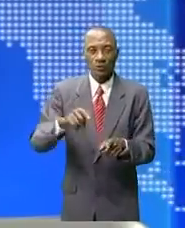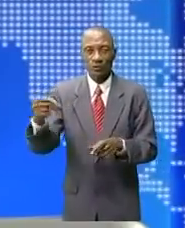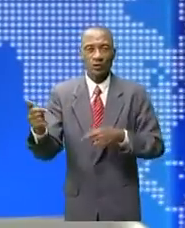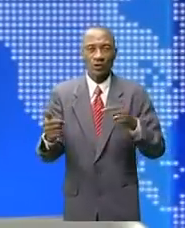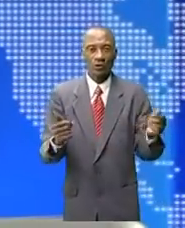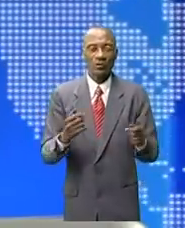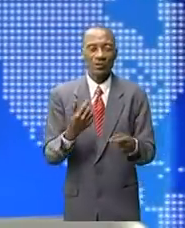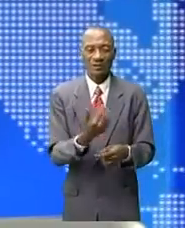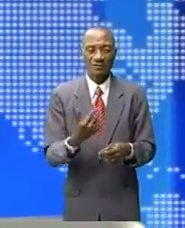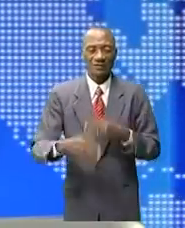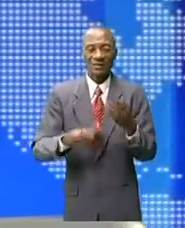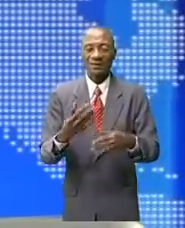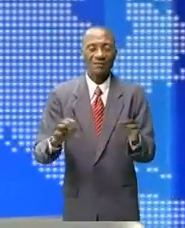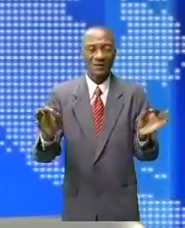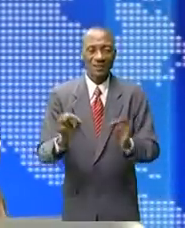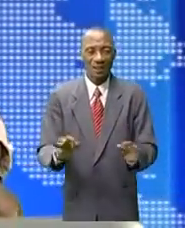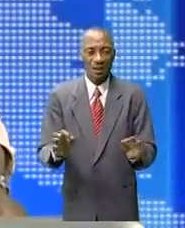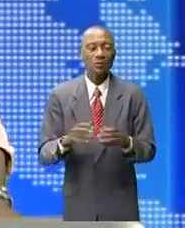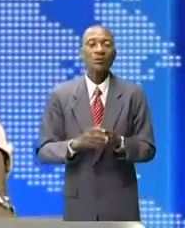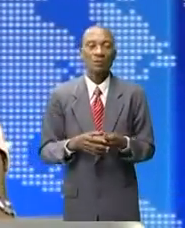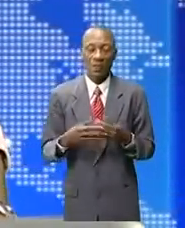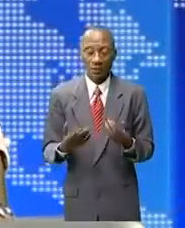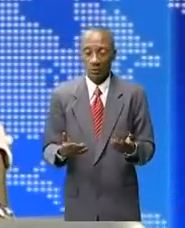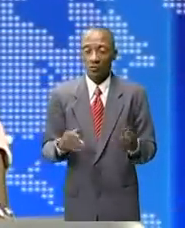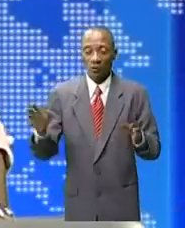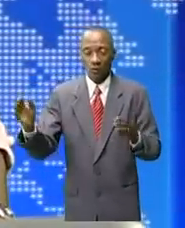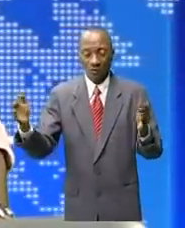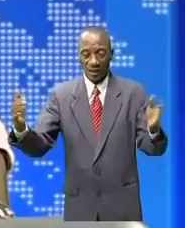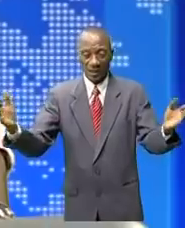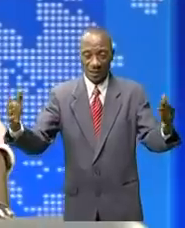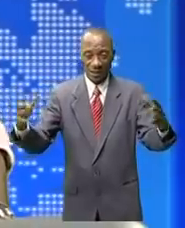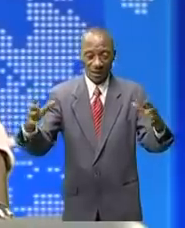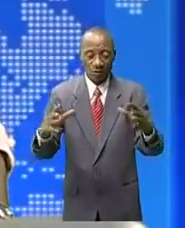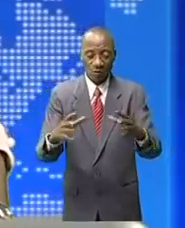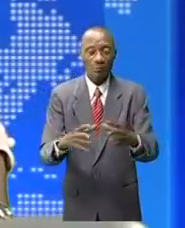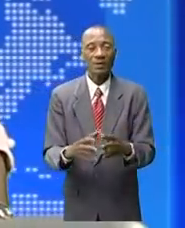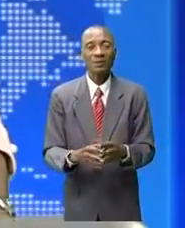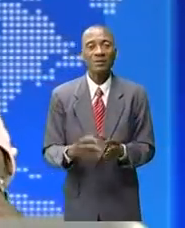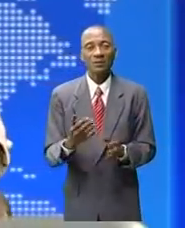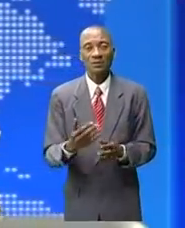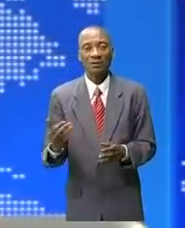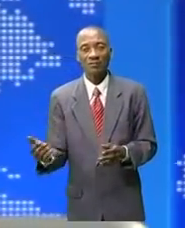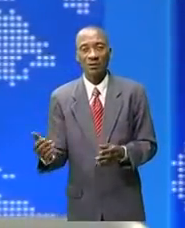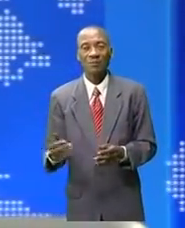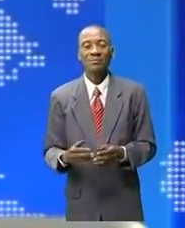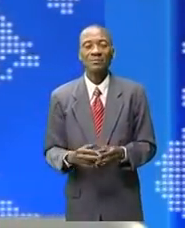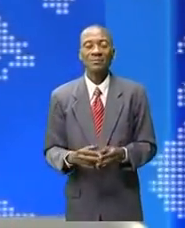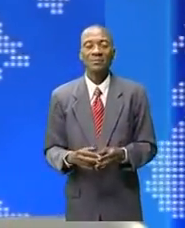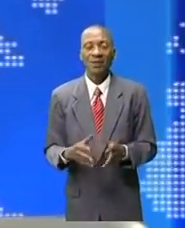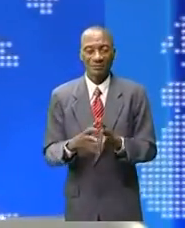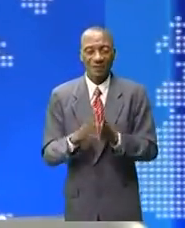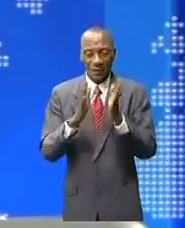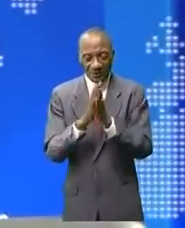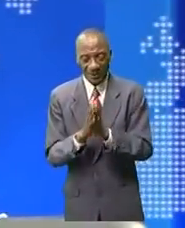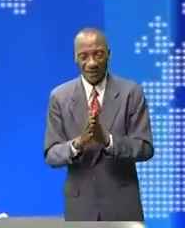Orpère, revisite son engagement au bénéfice des pauvres. Une messe d'action de grâce a été dite pour la circonstance. Cédric Kenina,